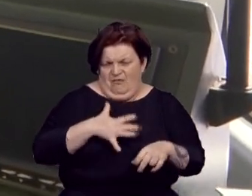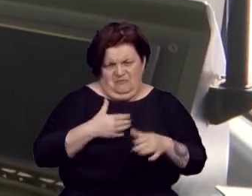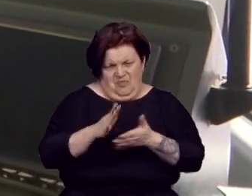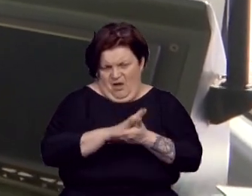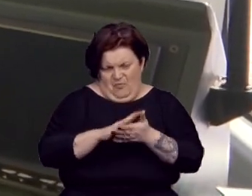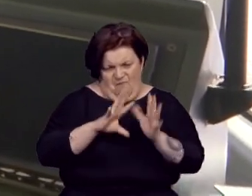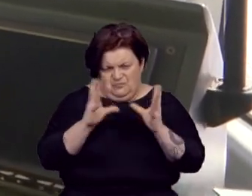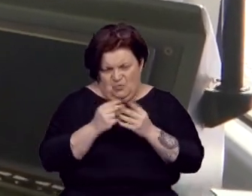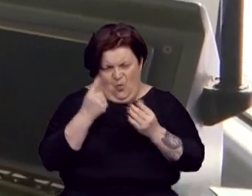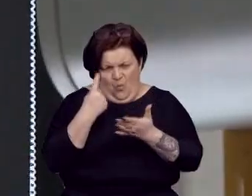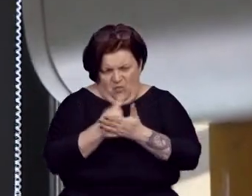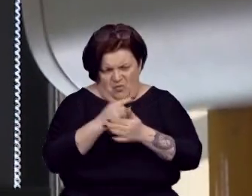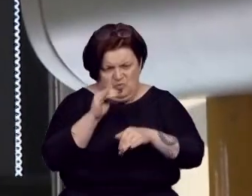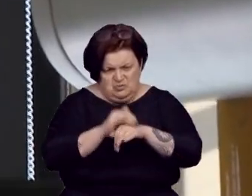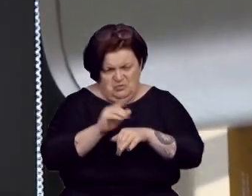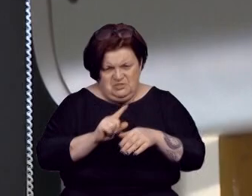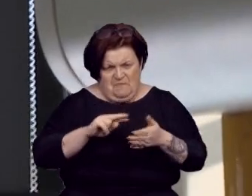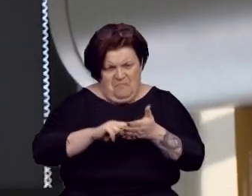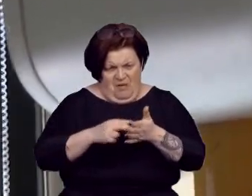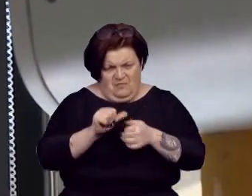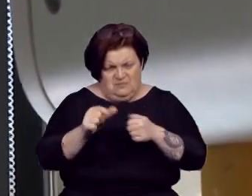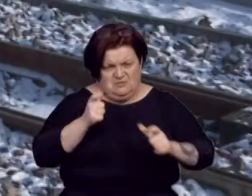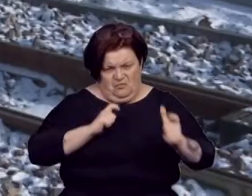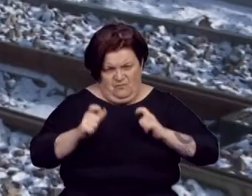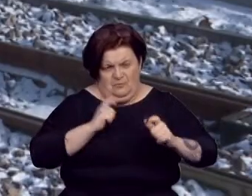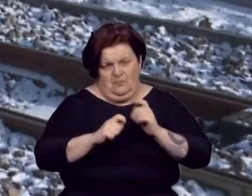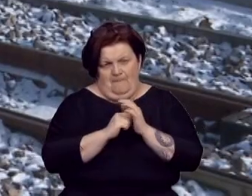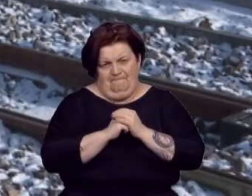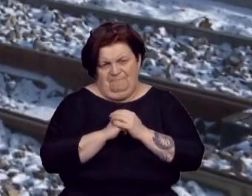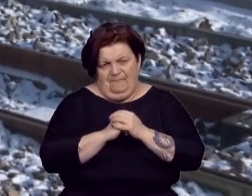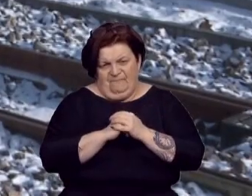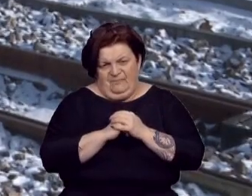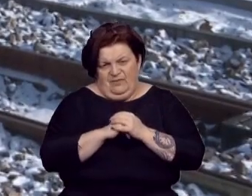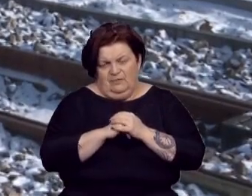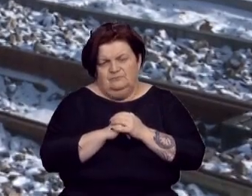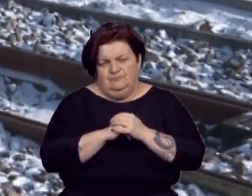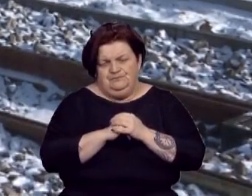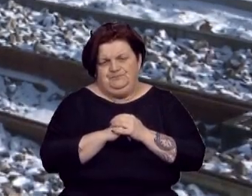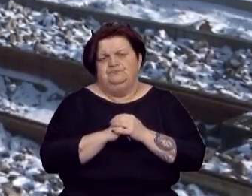było. Wszystko się udało zgodnie z planem, także jesteśmy zadowoleni.